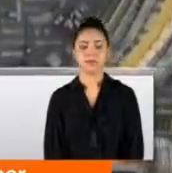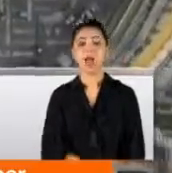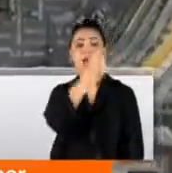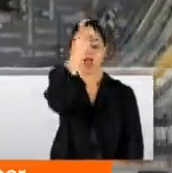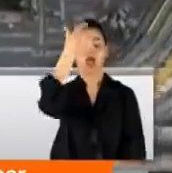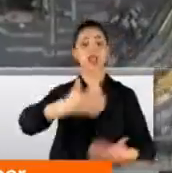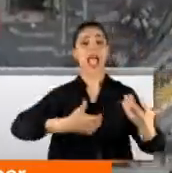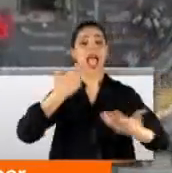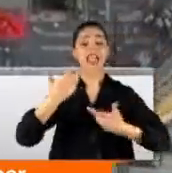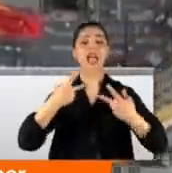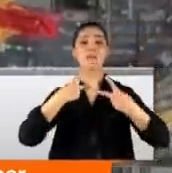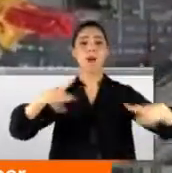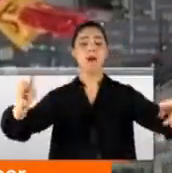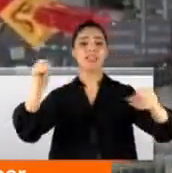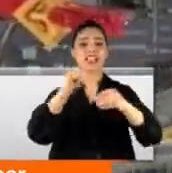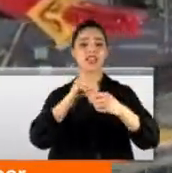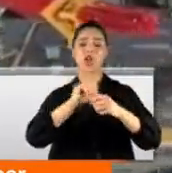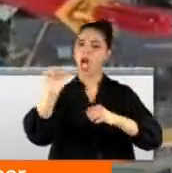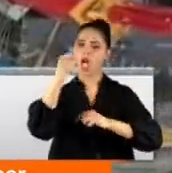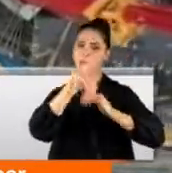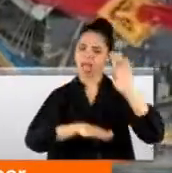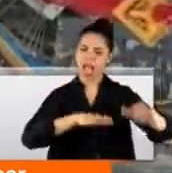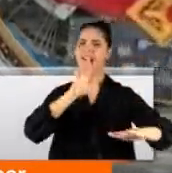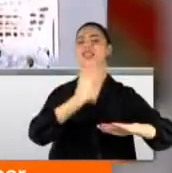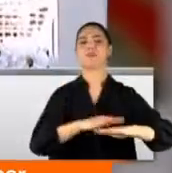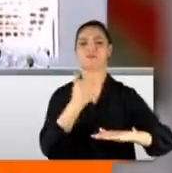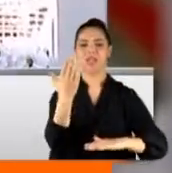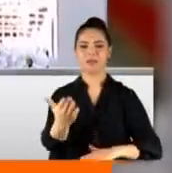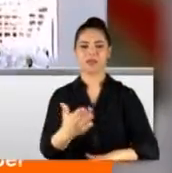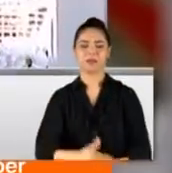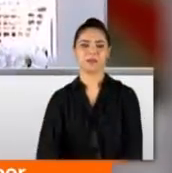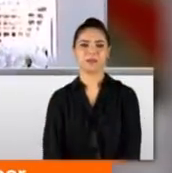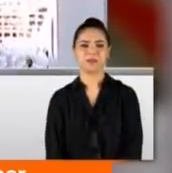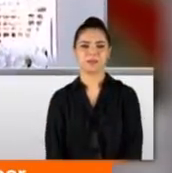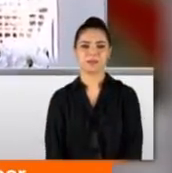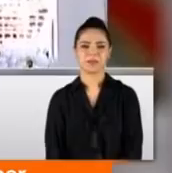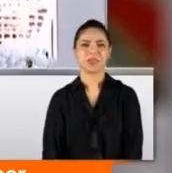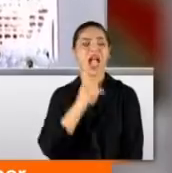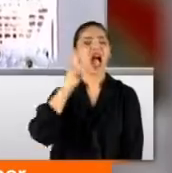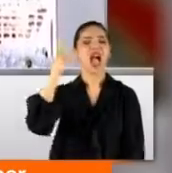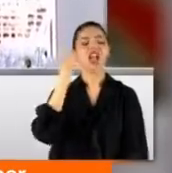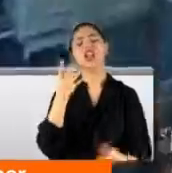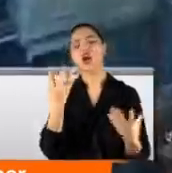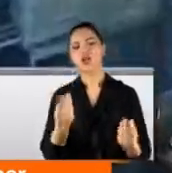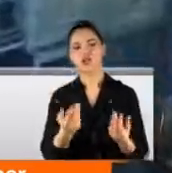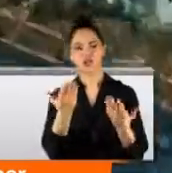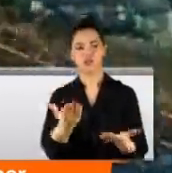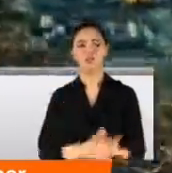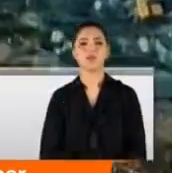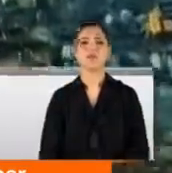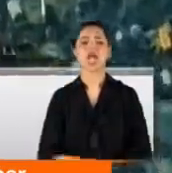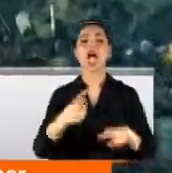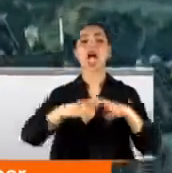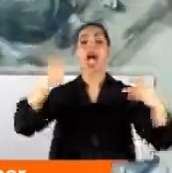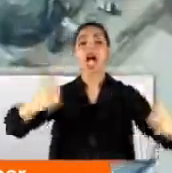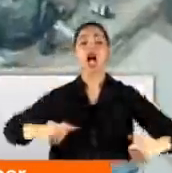Türkiye enerji bağımsızlığı için çok önemli bir adım daha attı. Hayırlı uğurlu olsun efendim. Akkuyu